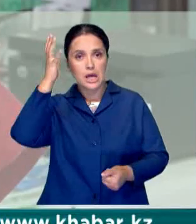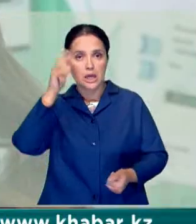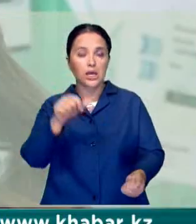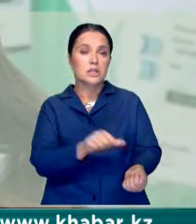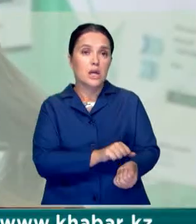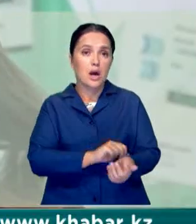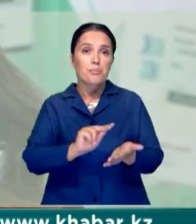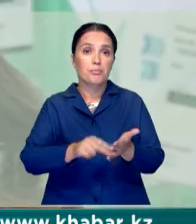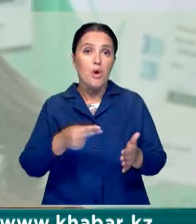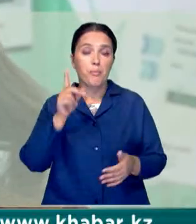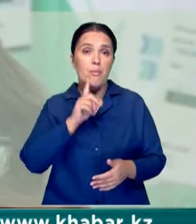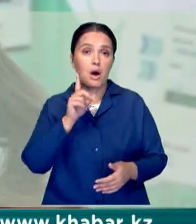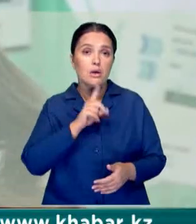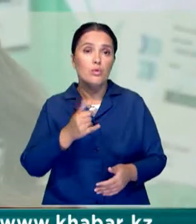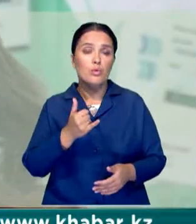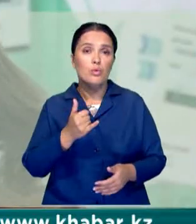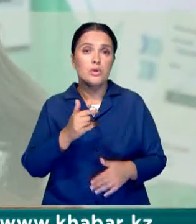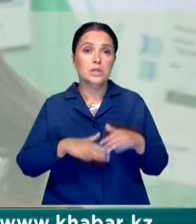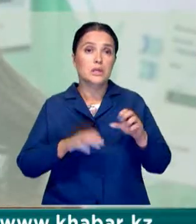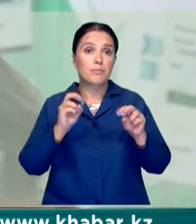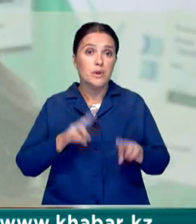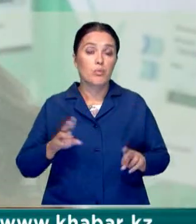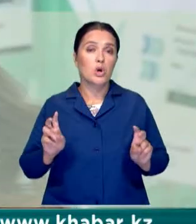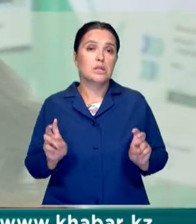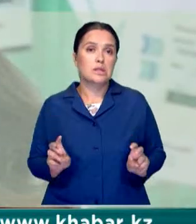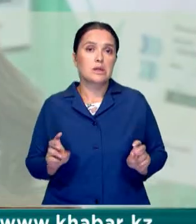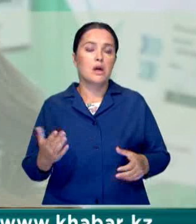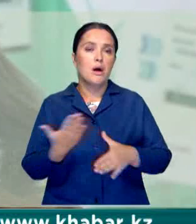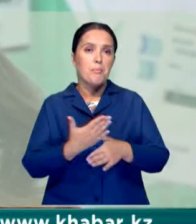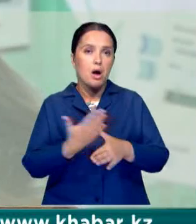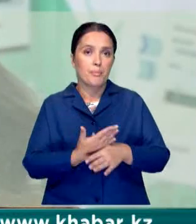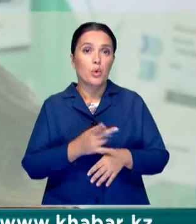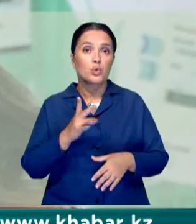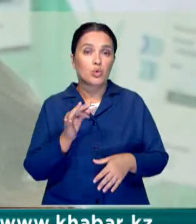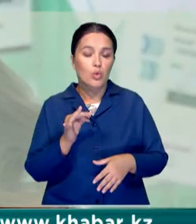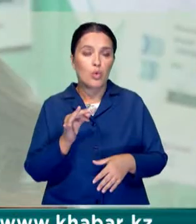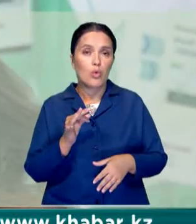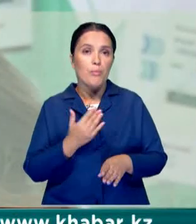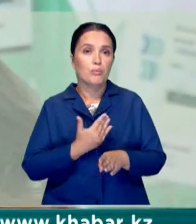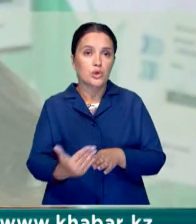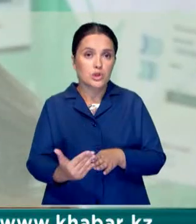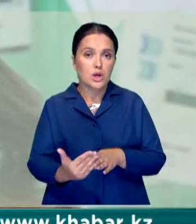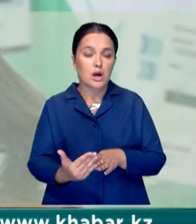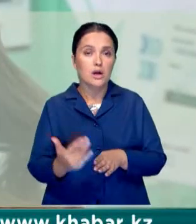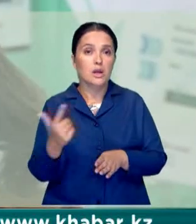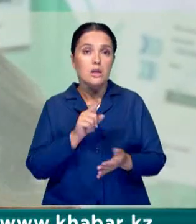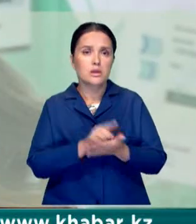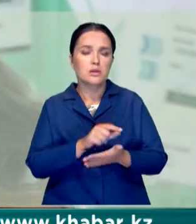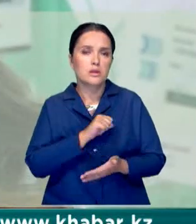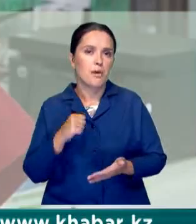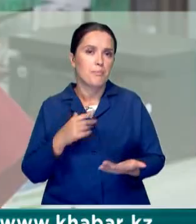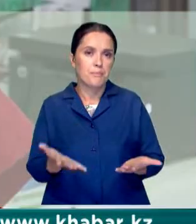наркопсиходиспансерские. Ну, пока наш специалист временно будет здесь сидеть, обслуживать граждан, но в дальнейшем граждане должны будут